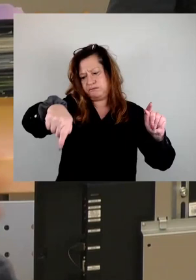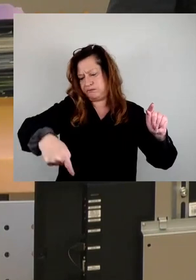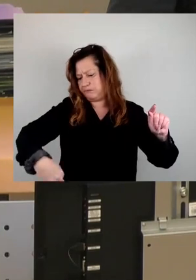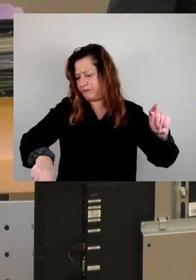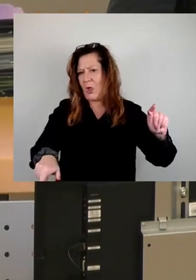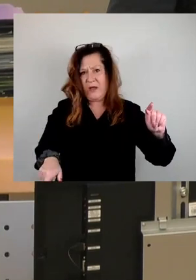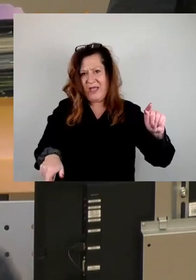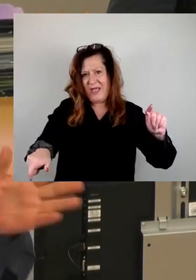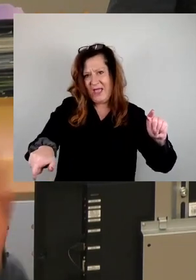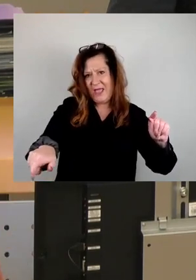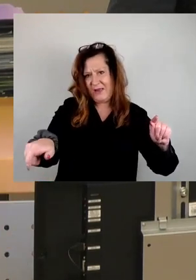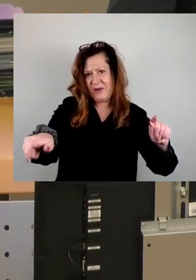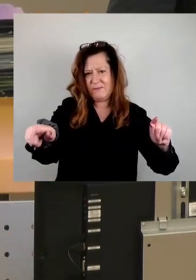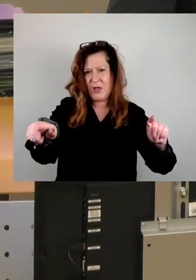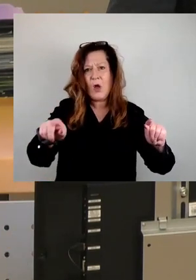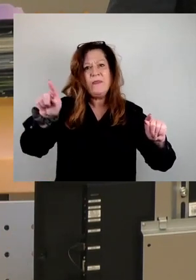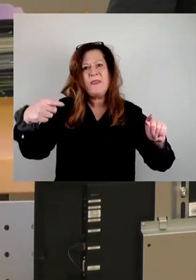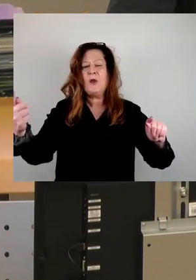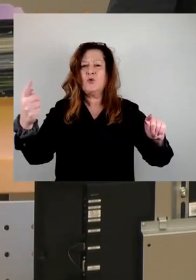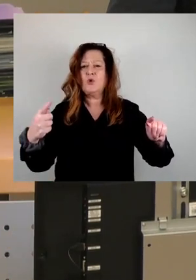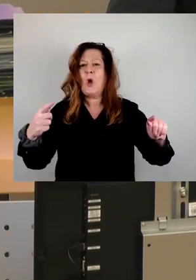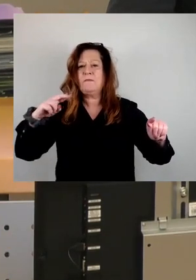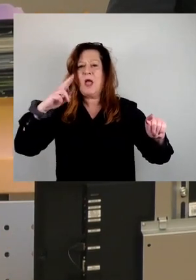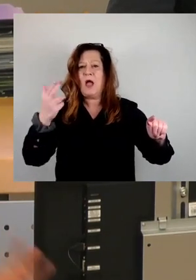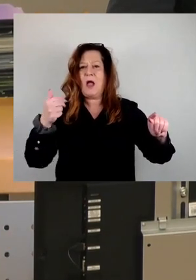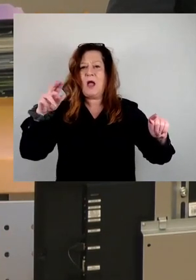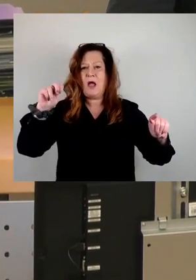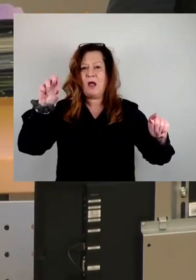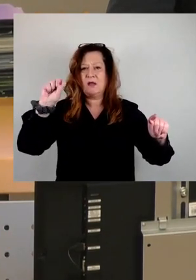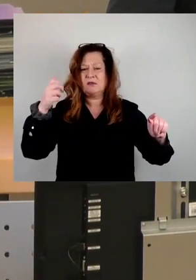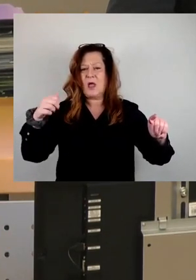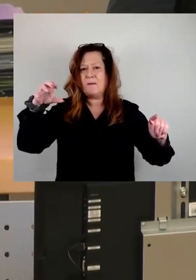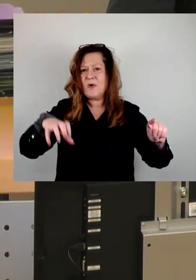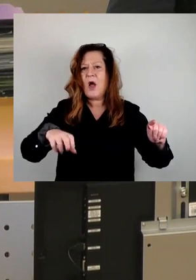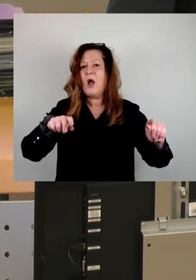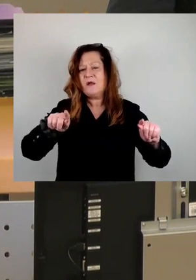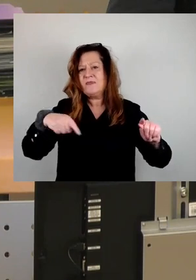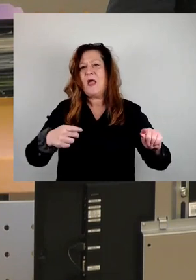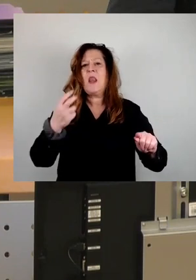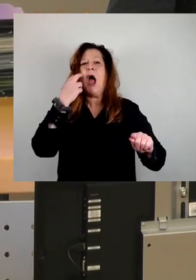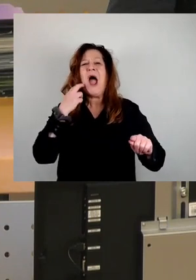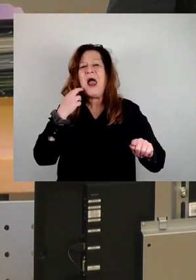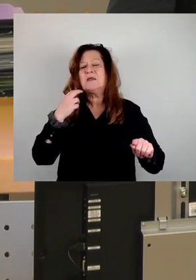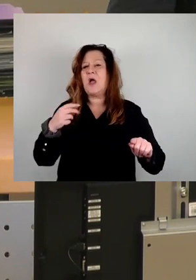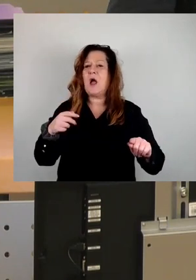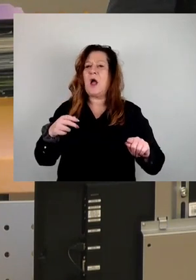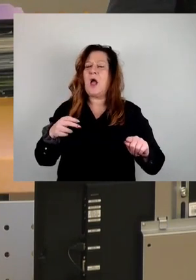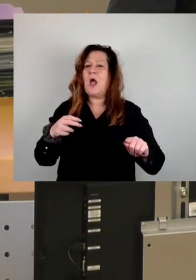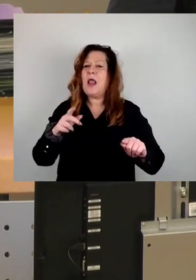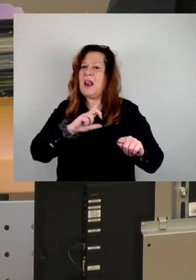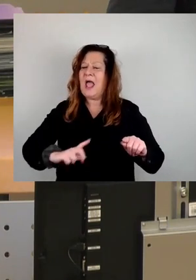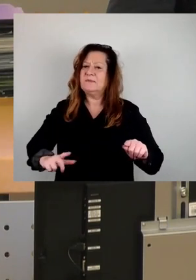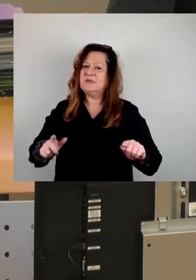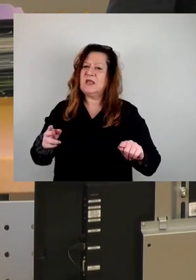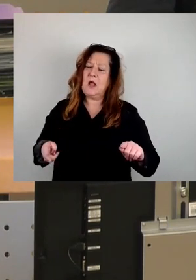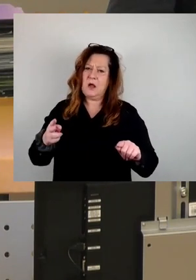da kommt dann der Hansapark, da kommt dann das Gelände Alte Leipziger Bahnhof, wo wir auch eine große Grünfläche entwickeln wollen. Also das ist ein ganz,